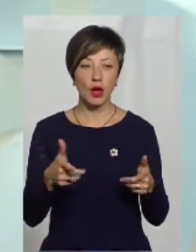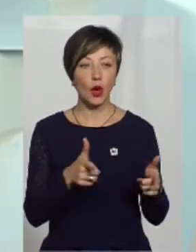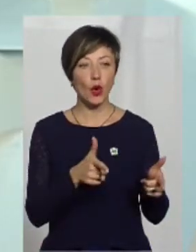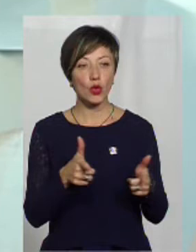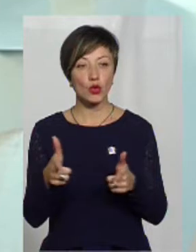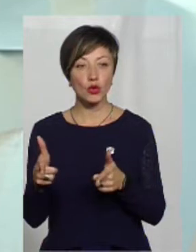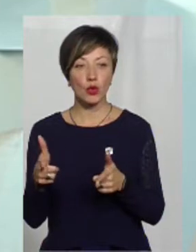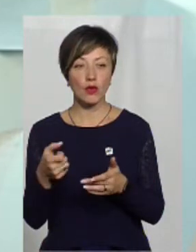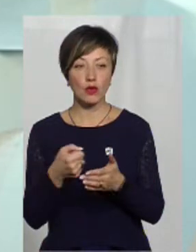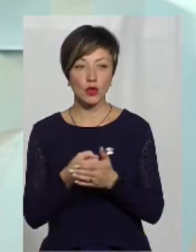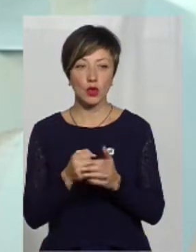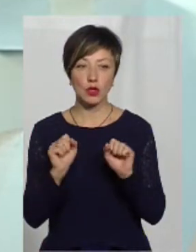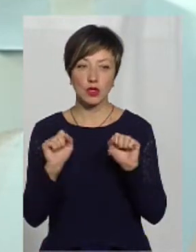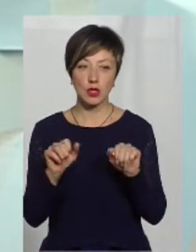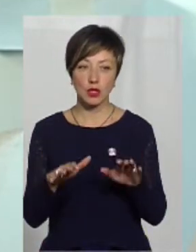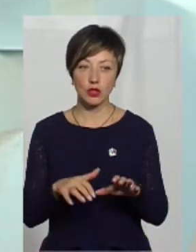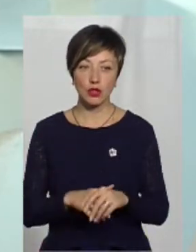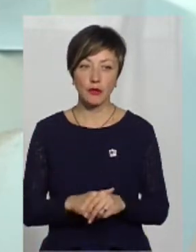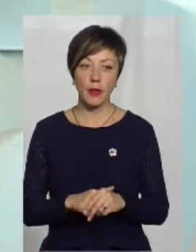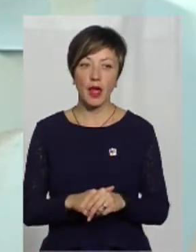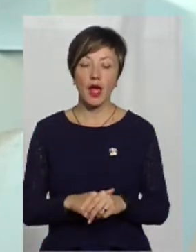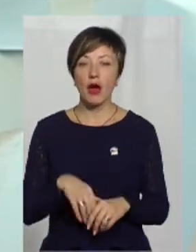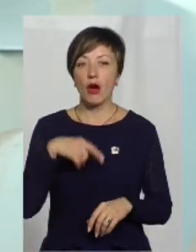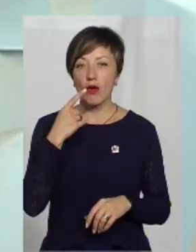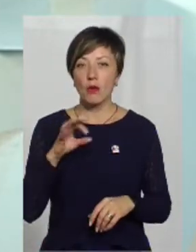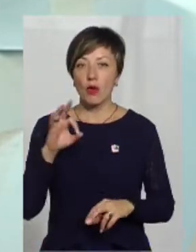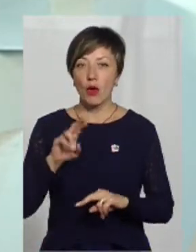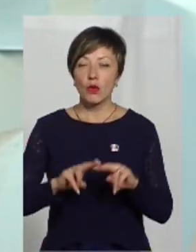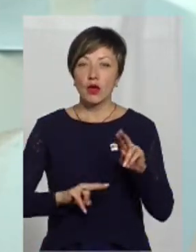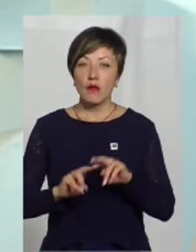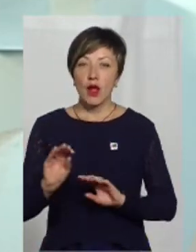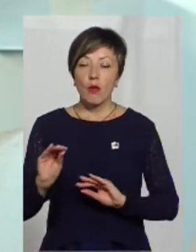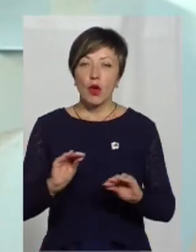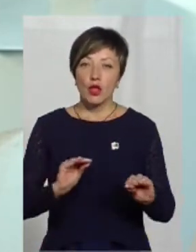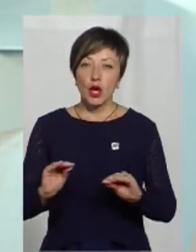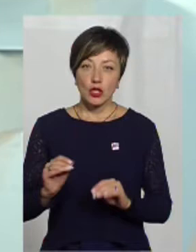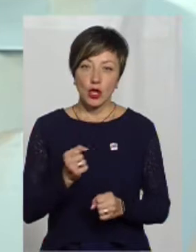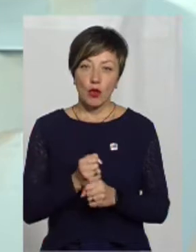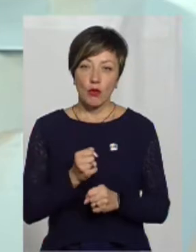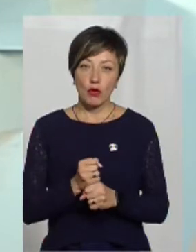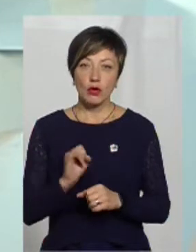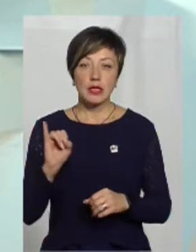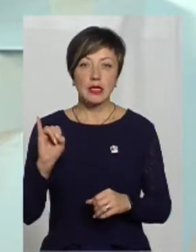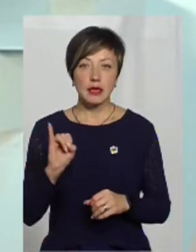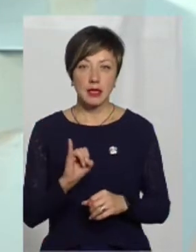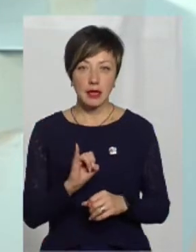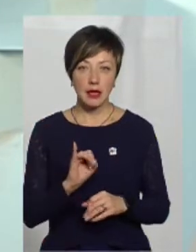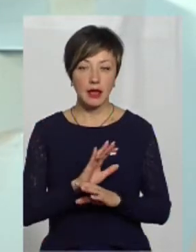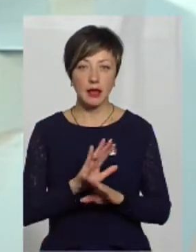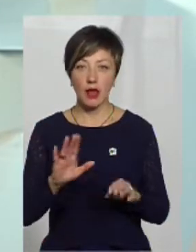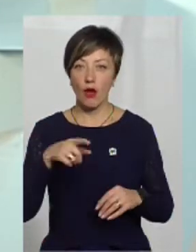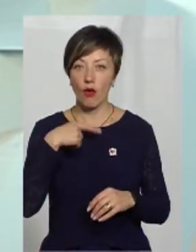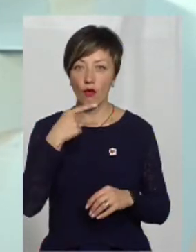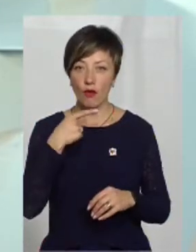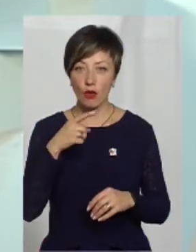готові до здачі. Угу. Мова йде про будівельно-монтажні роботи і не говорю